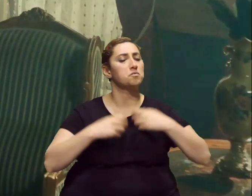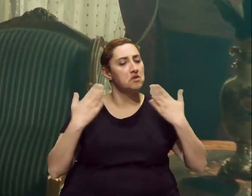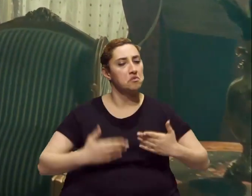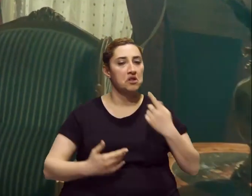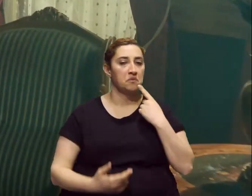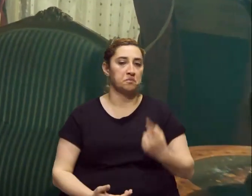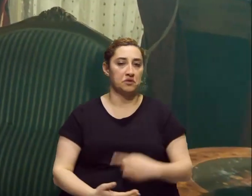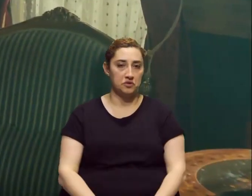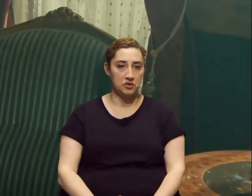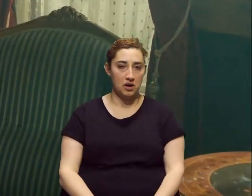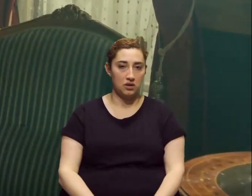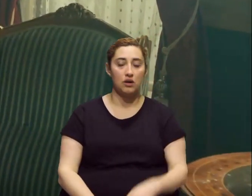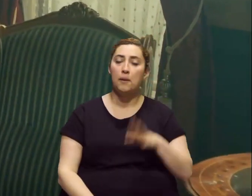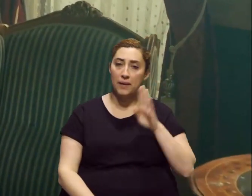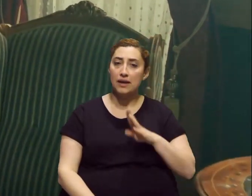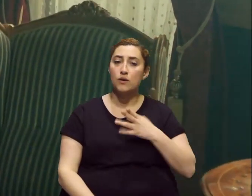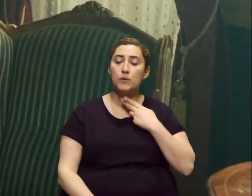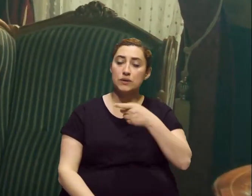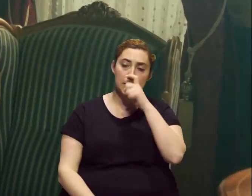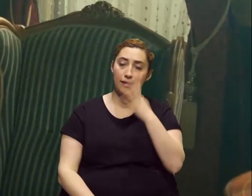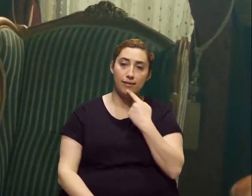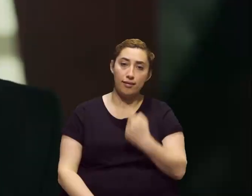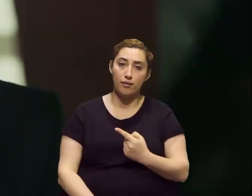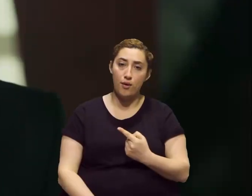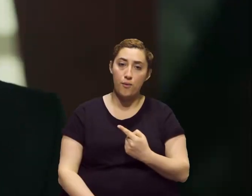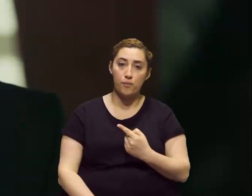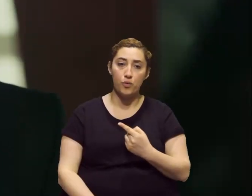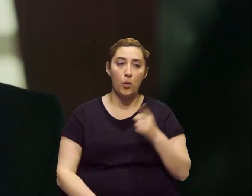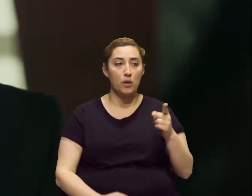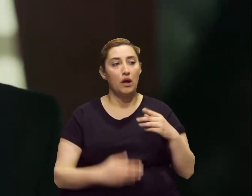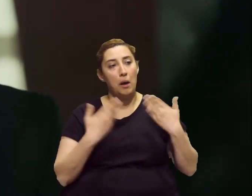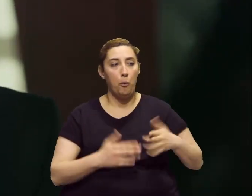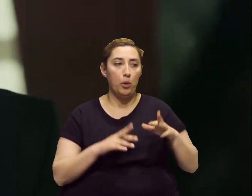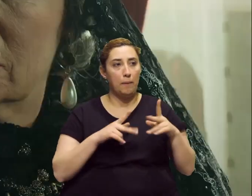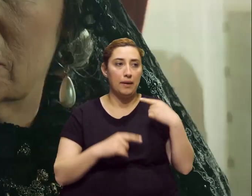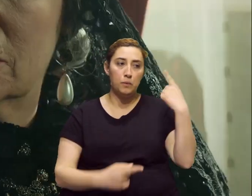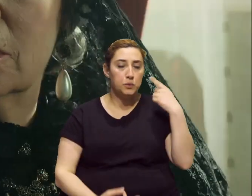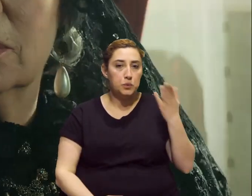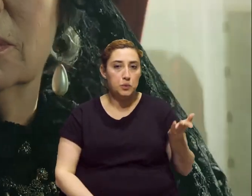savaşmaktan yana. Peki Çar'ın tavrı ne? İkna olmuş sayabiliriz.